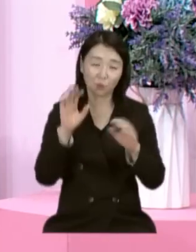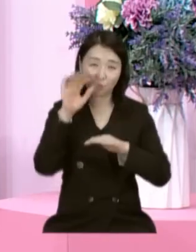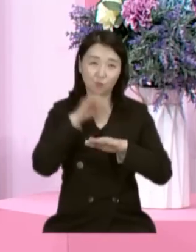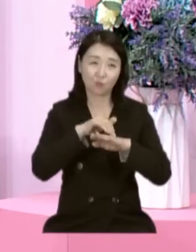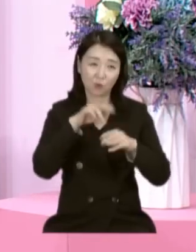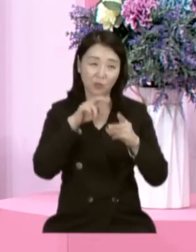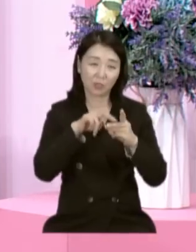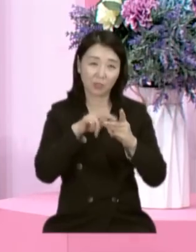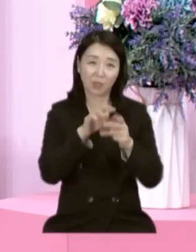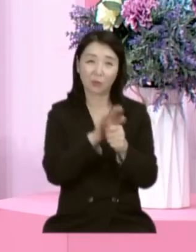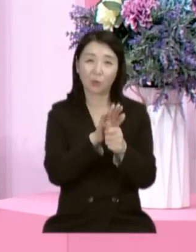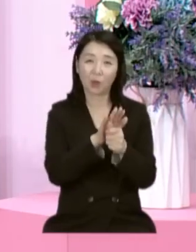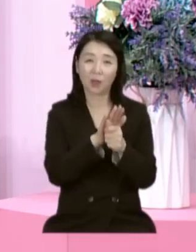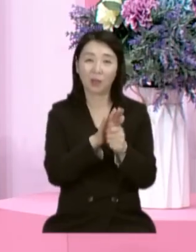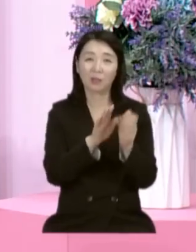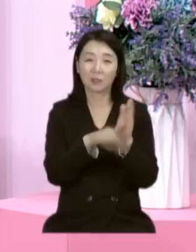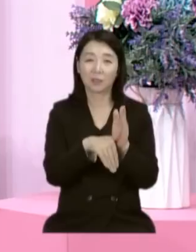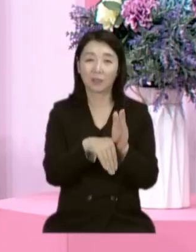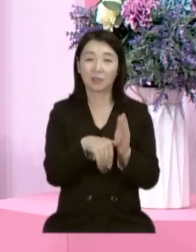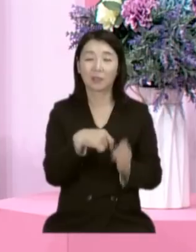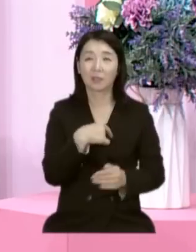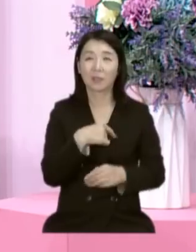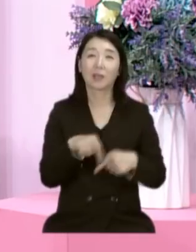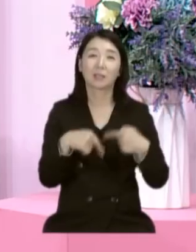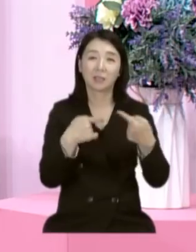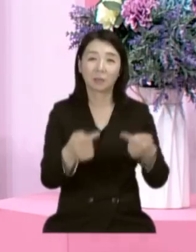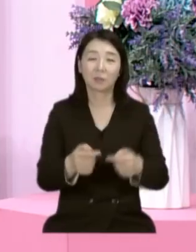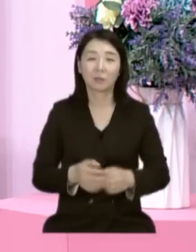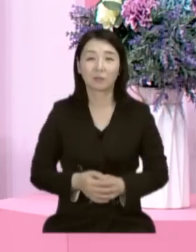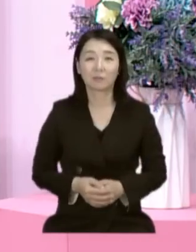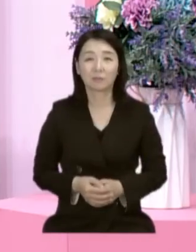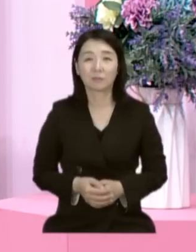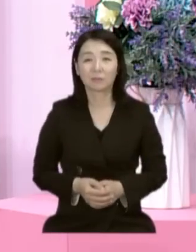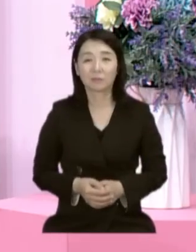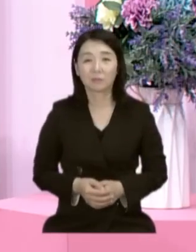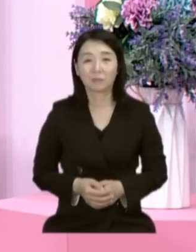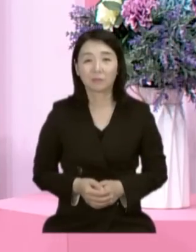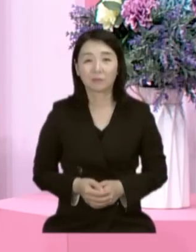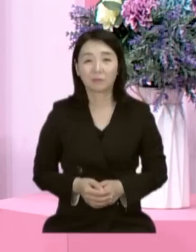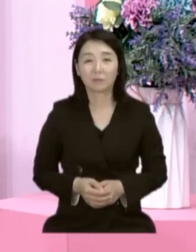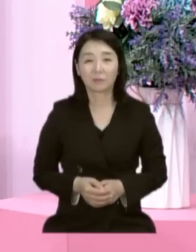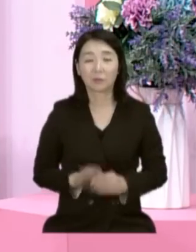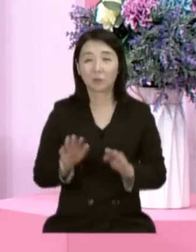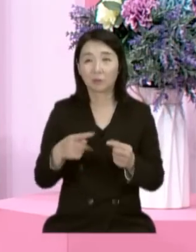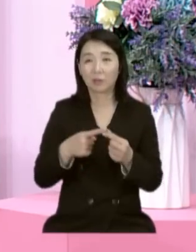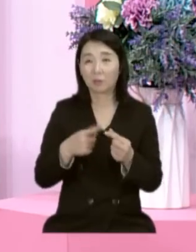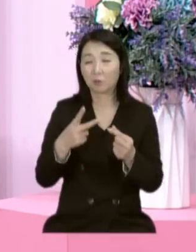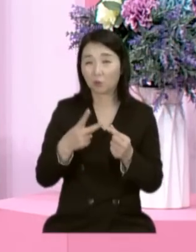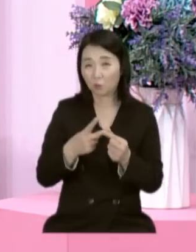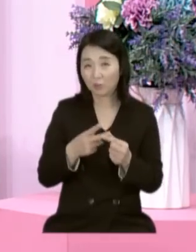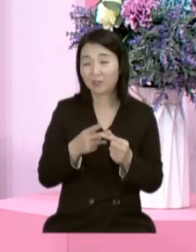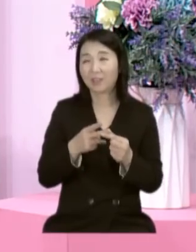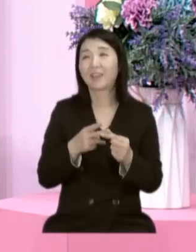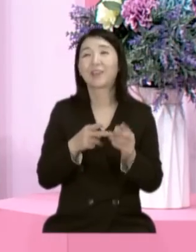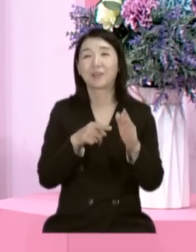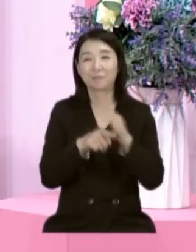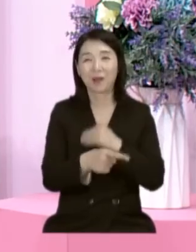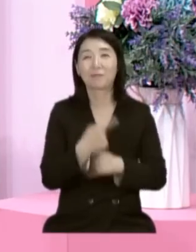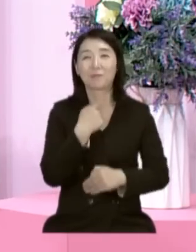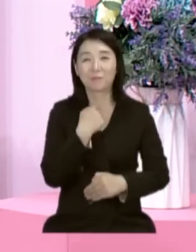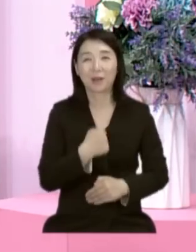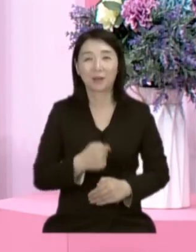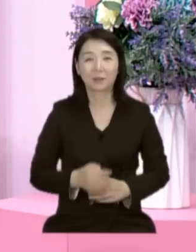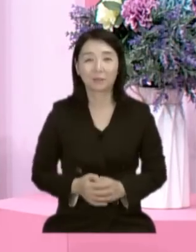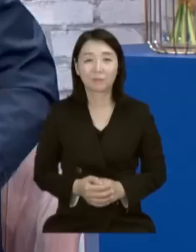돕는 일에 제가 또 이제 이렇게 참여를 하게 돼서 이번에도 또 두 번째 방문을 하고 왔습니다. 네, 아, 예.